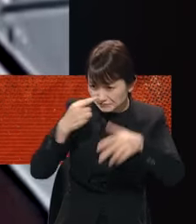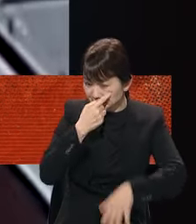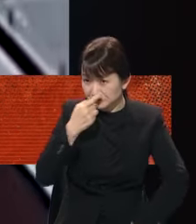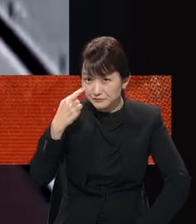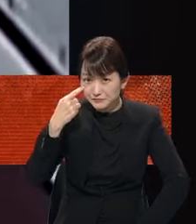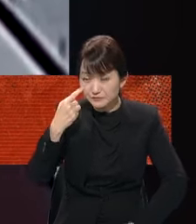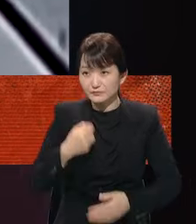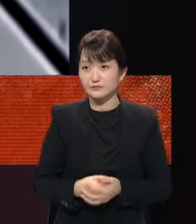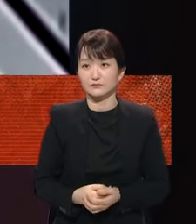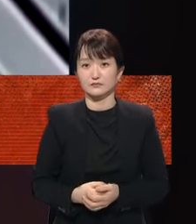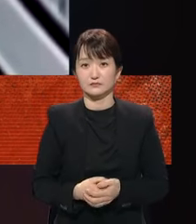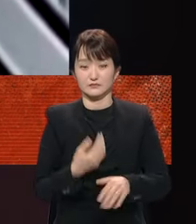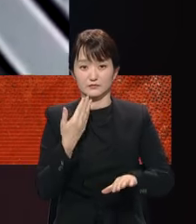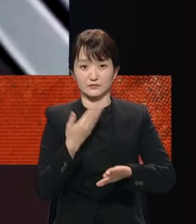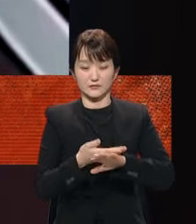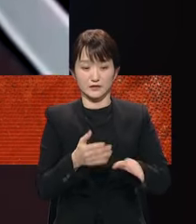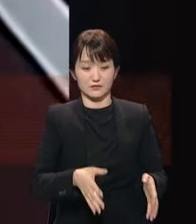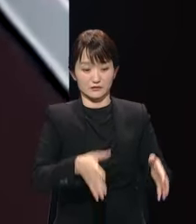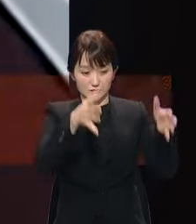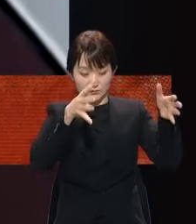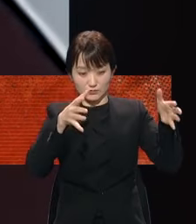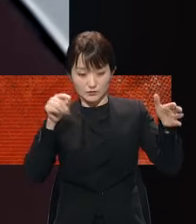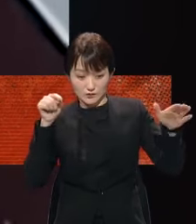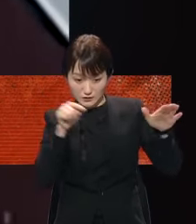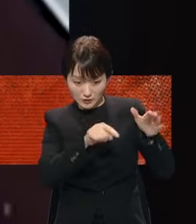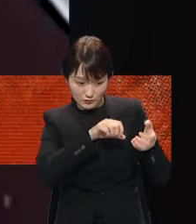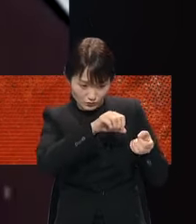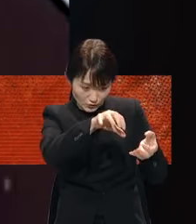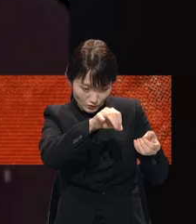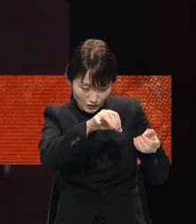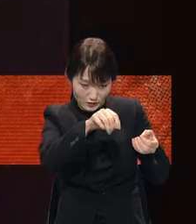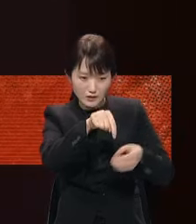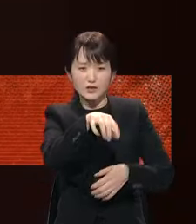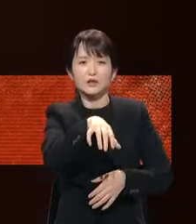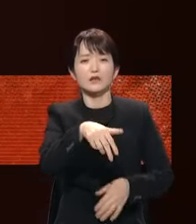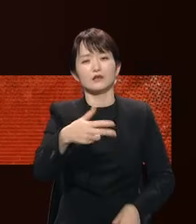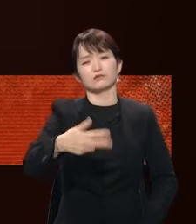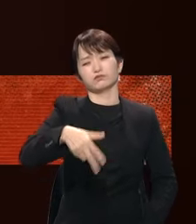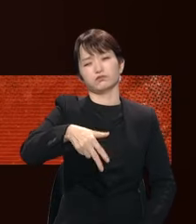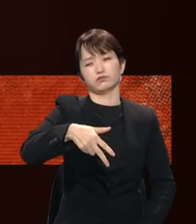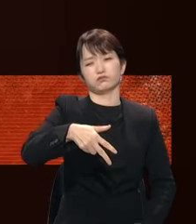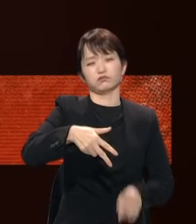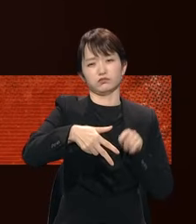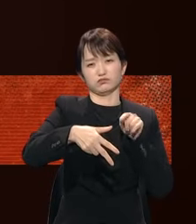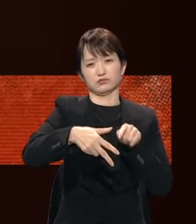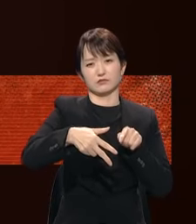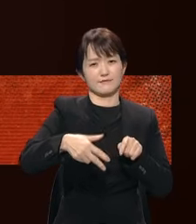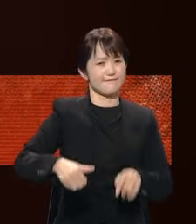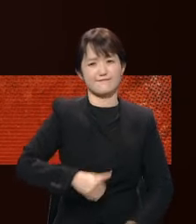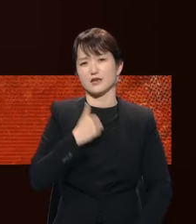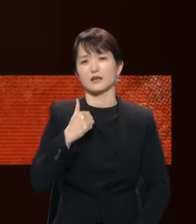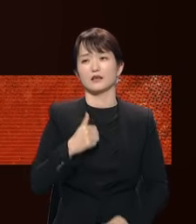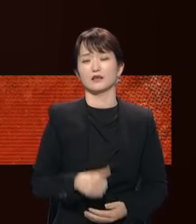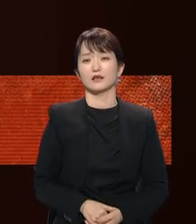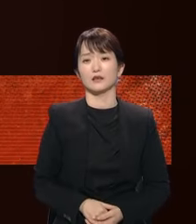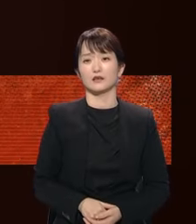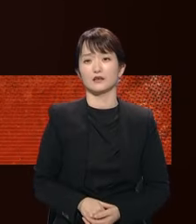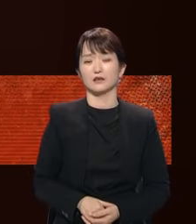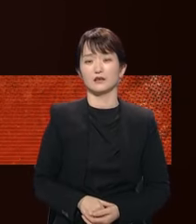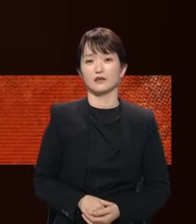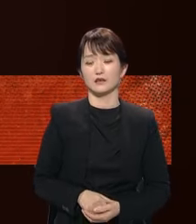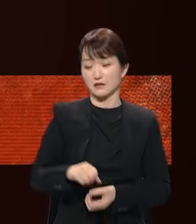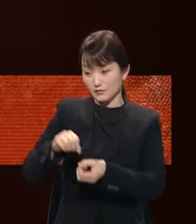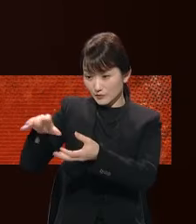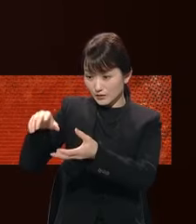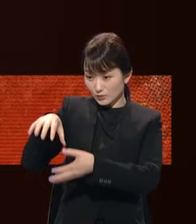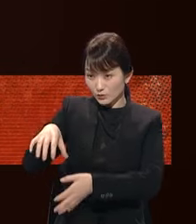건물에 음식 배달을 하러 온 사람인데 저기서 소변을 보더라라고 얘기를 하면서 너무 화가 나서 그 배달 플랫폼에 전화를